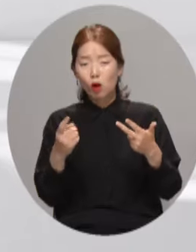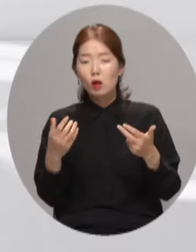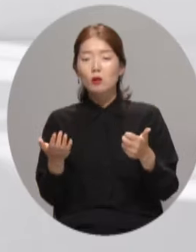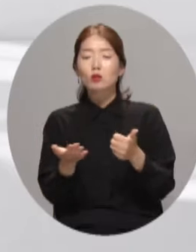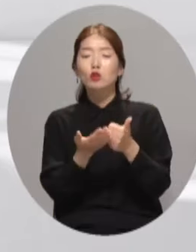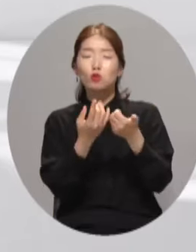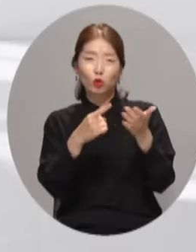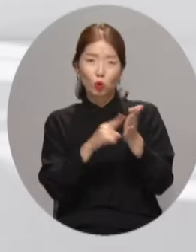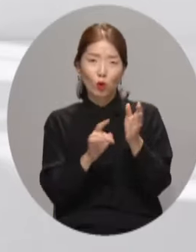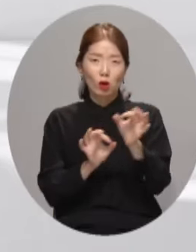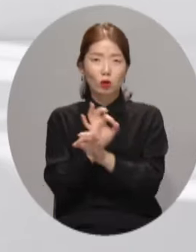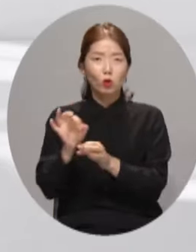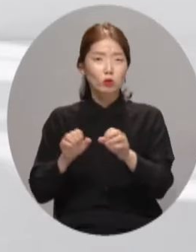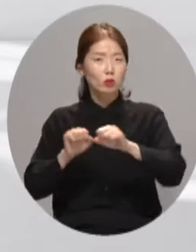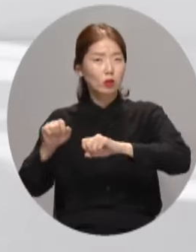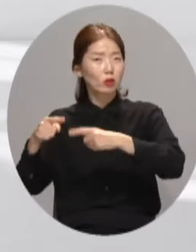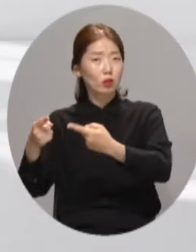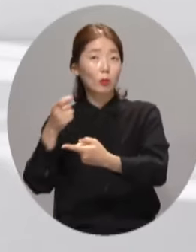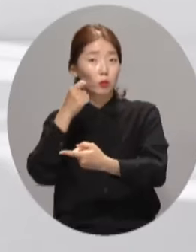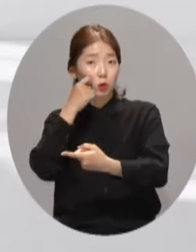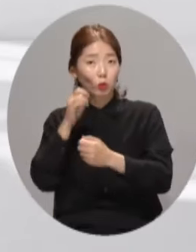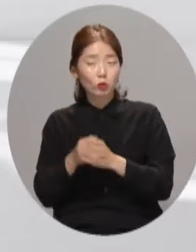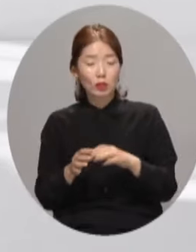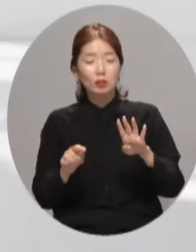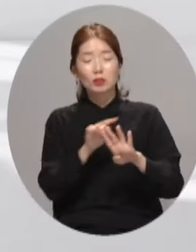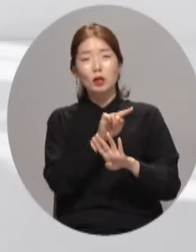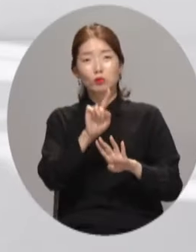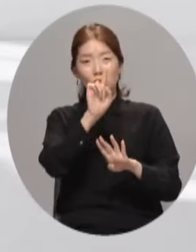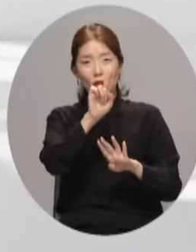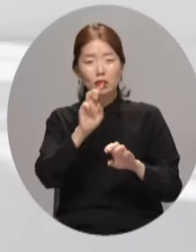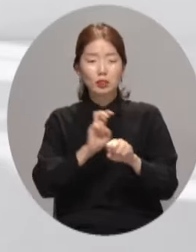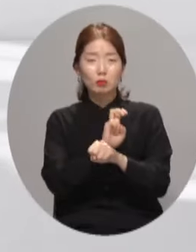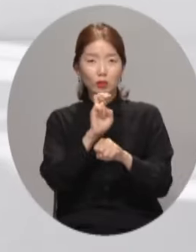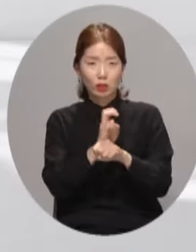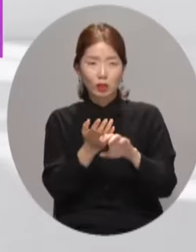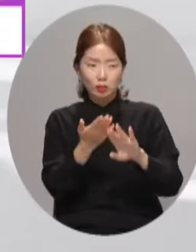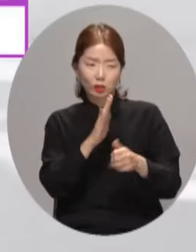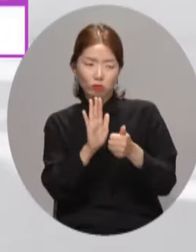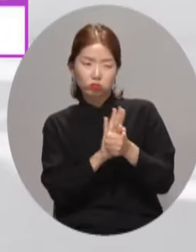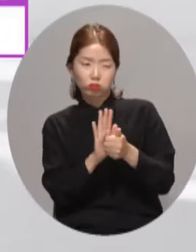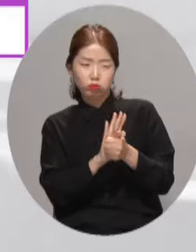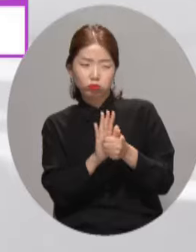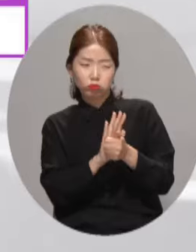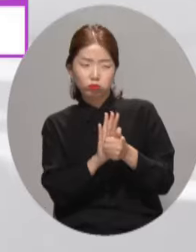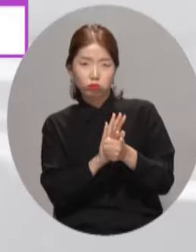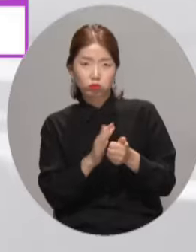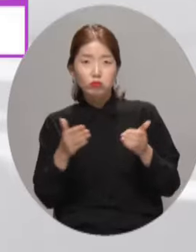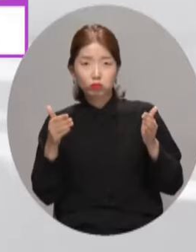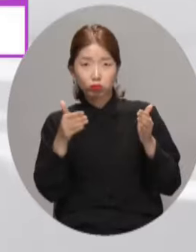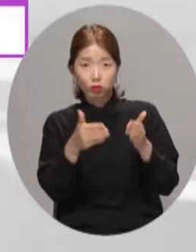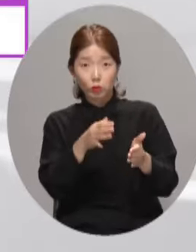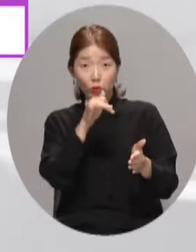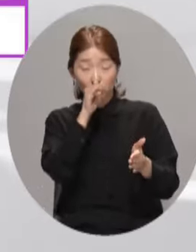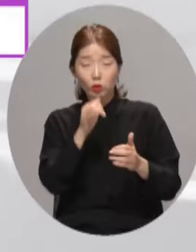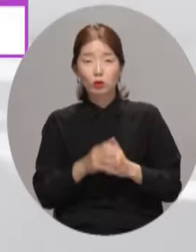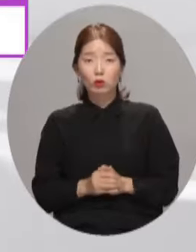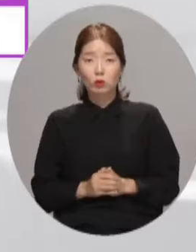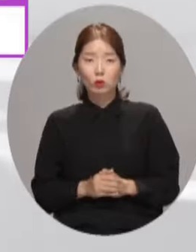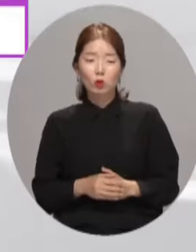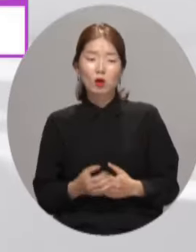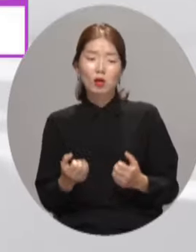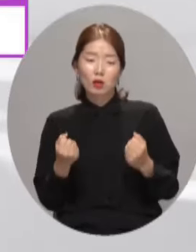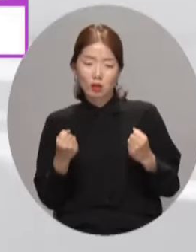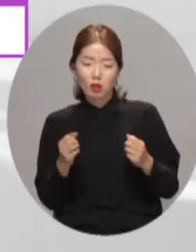위해 경제활동을 하지 못하고 4분의 1은 20시간 이상 자녀를 돌보는 게 현실이라고 답하는 등